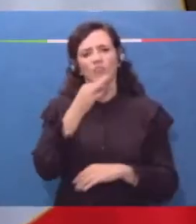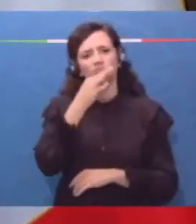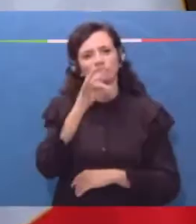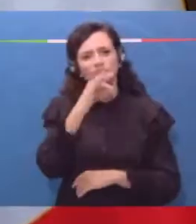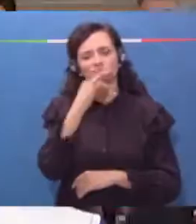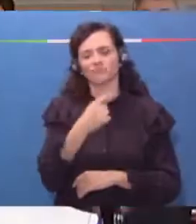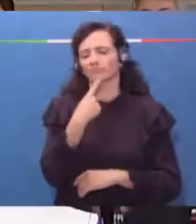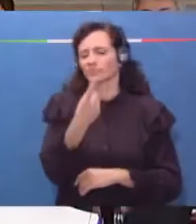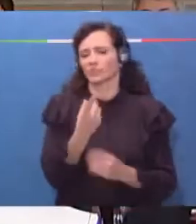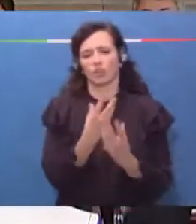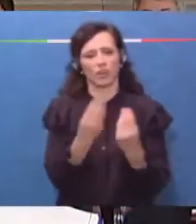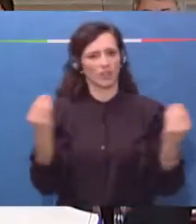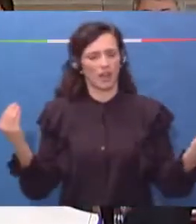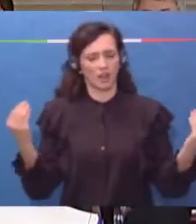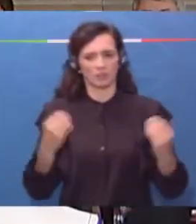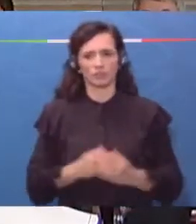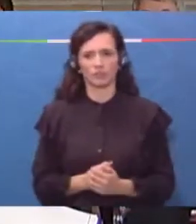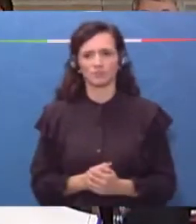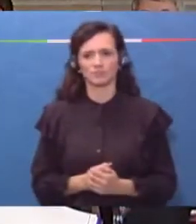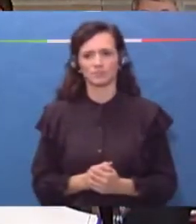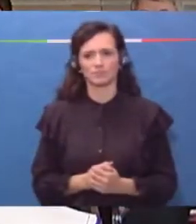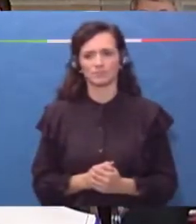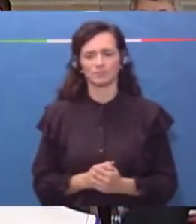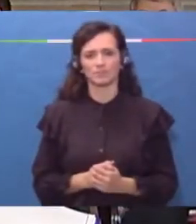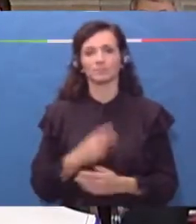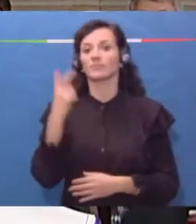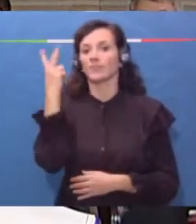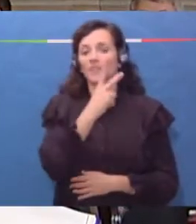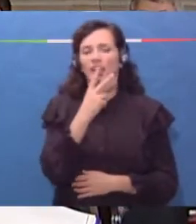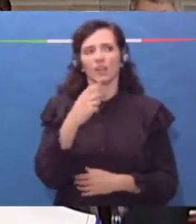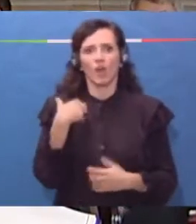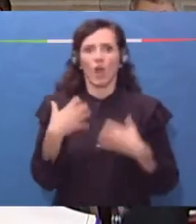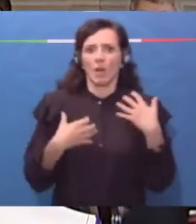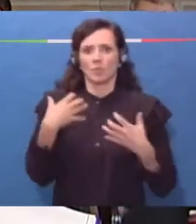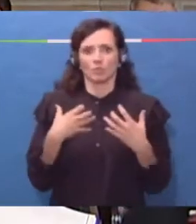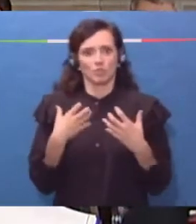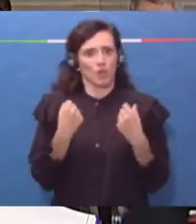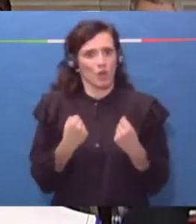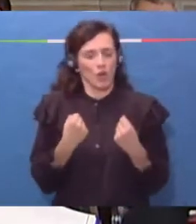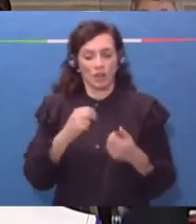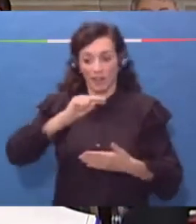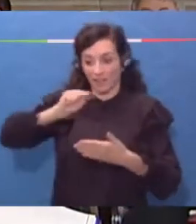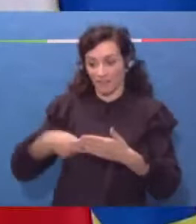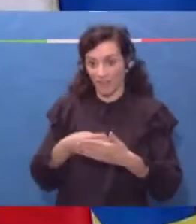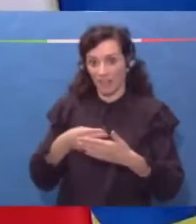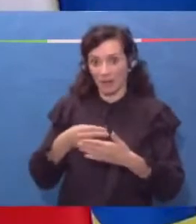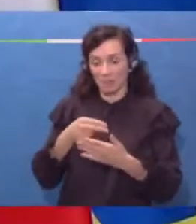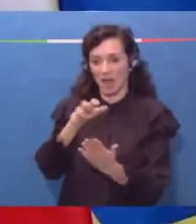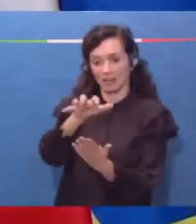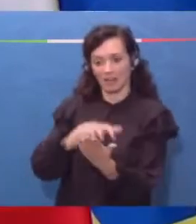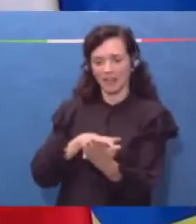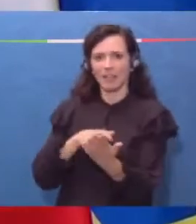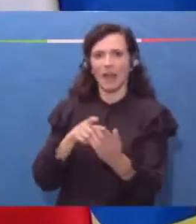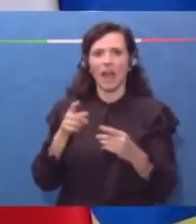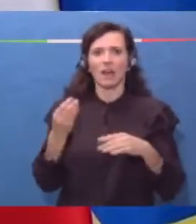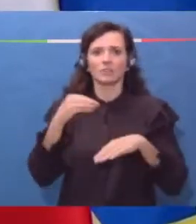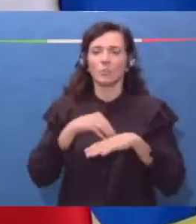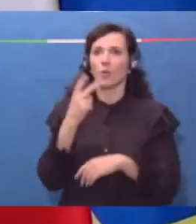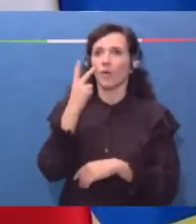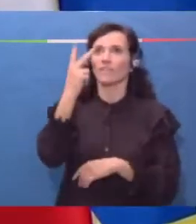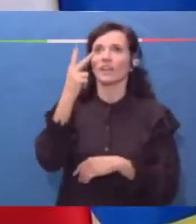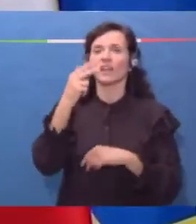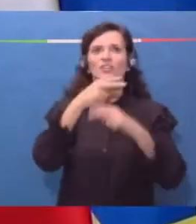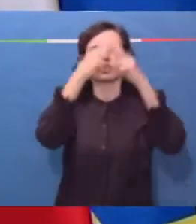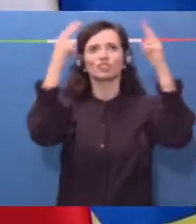e detto tanto, e dicevamo che era un'emozione grande firmare questo trattato, e poi vedendo questi colori che si univano